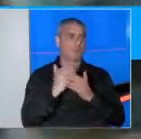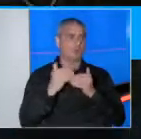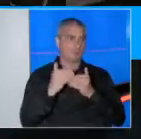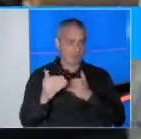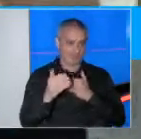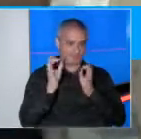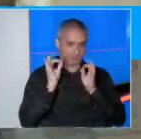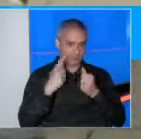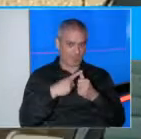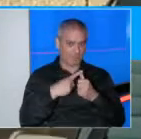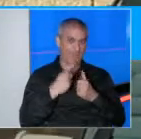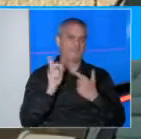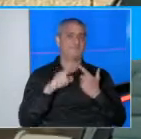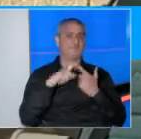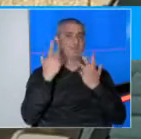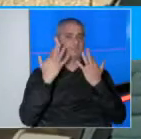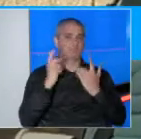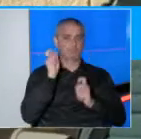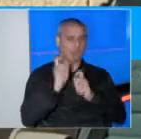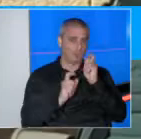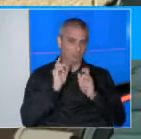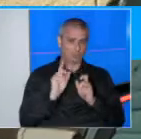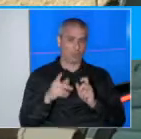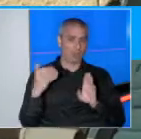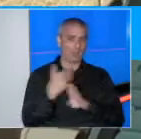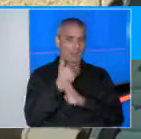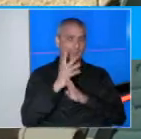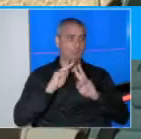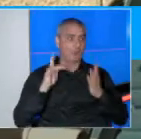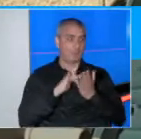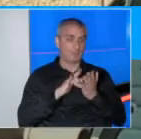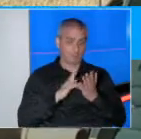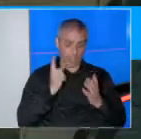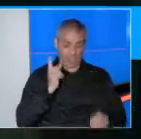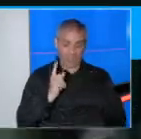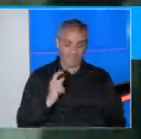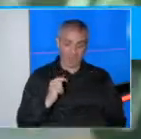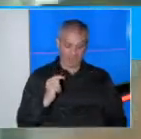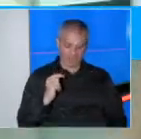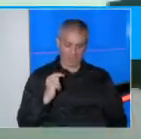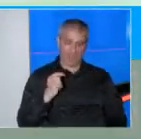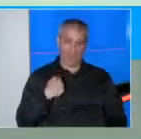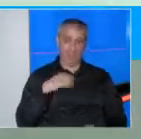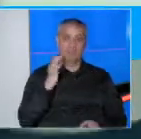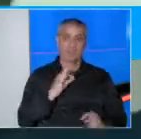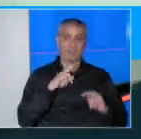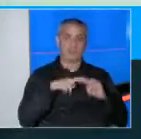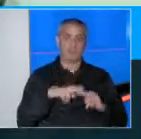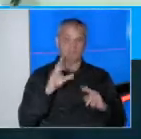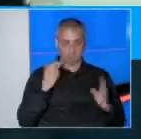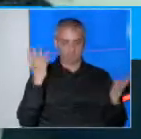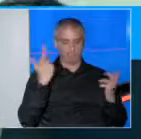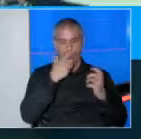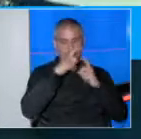מרחקים מסוימים ומספרים של אנשים שיכולים להיכנס לכל מיני מקומות, אבל אנחנו עדיין נשארים עם